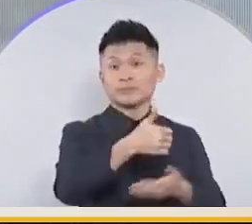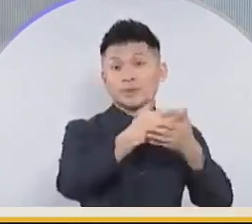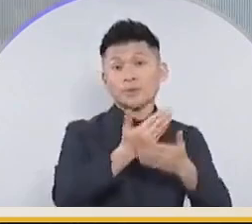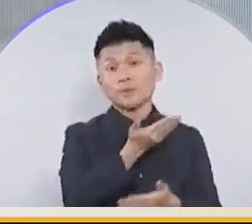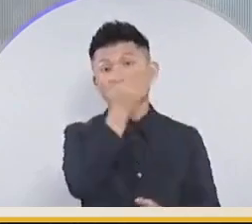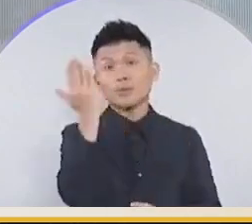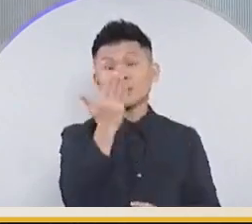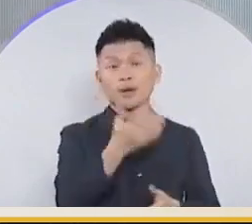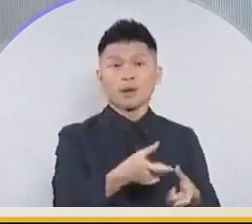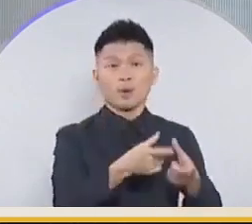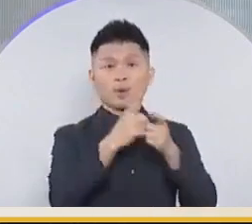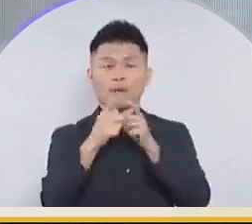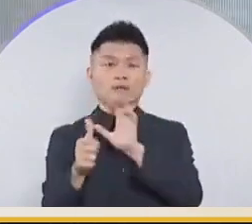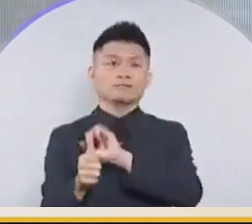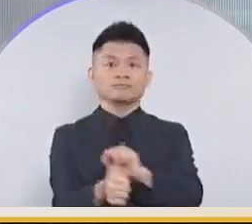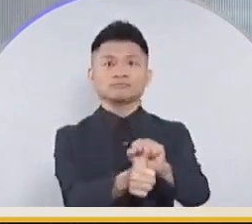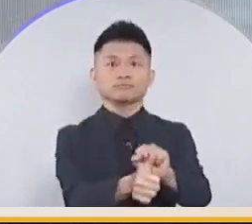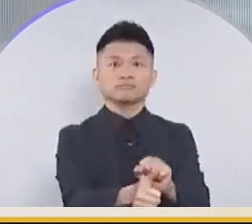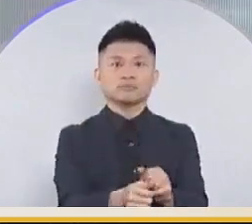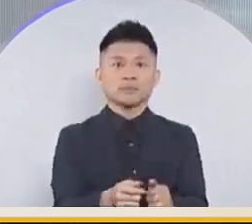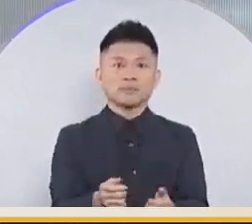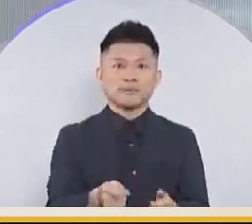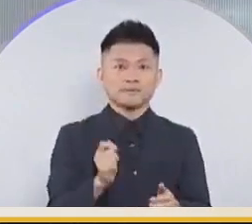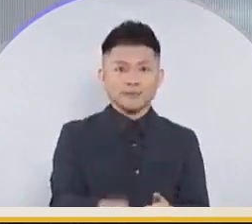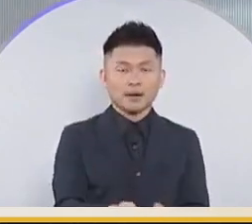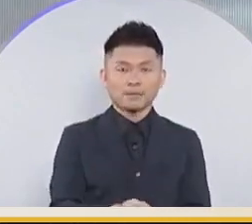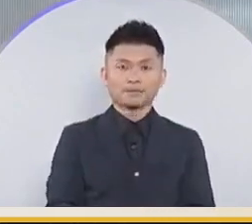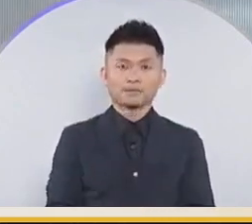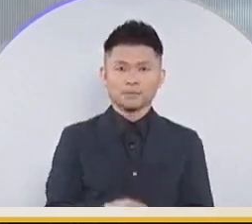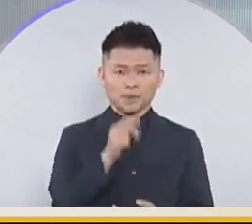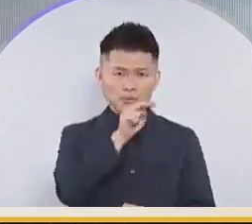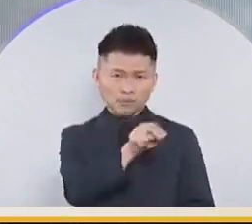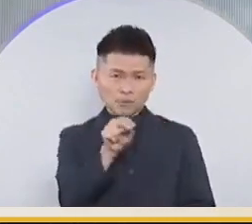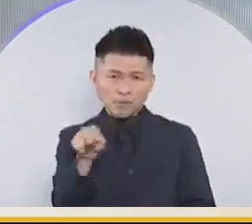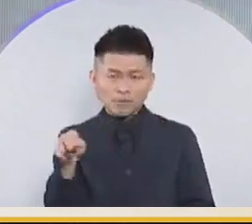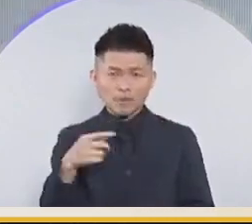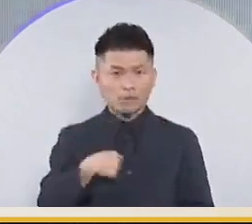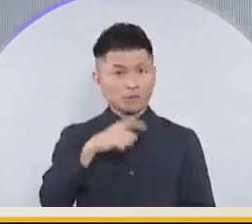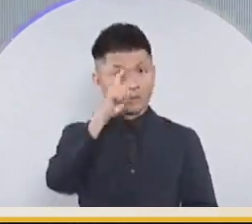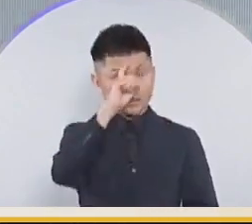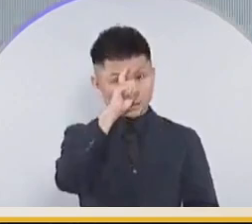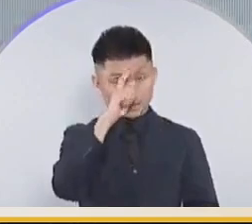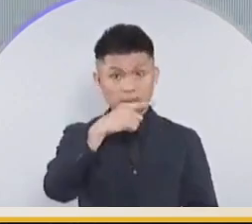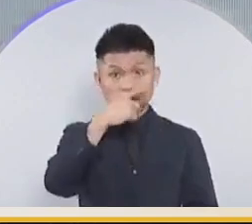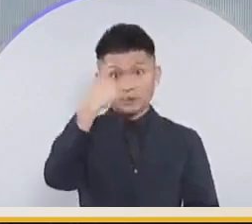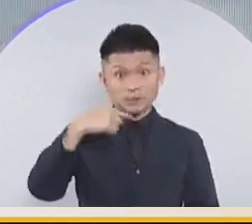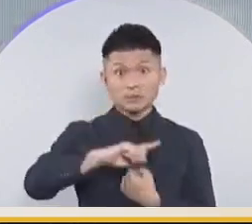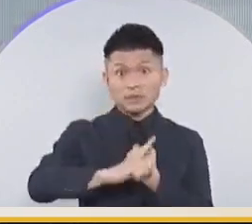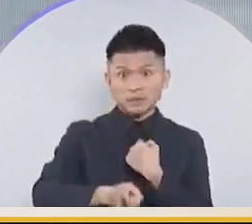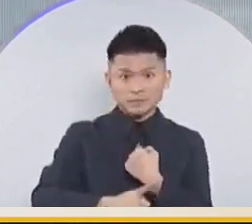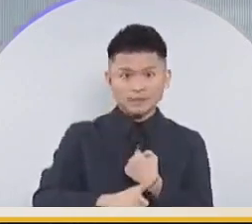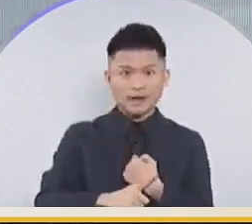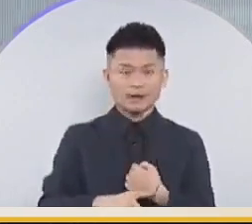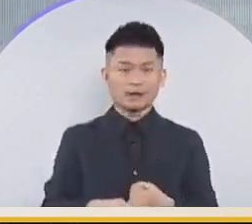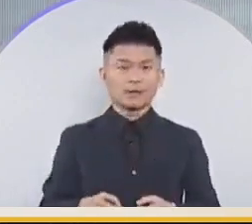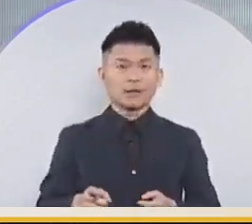游，回来你就办。今天有时候看到这个事情，我都希望司法勿忘勿